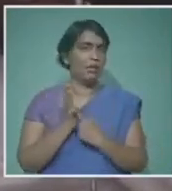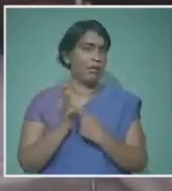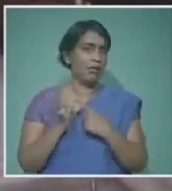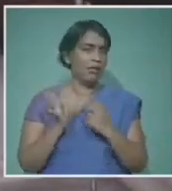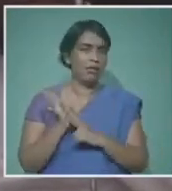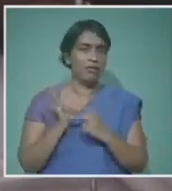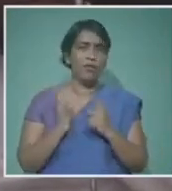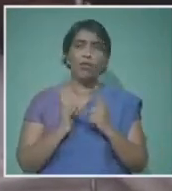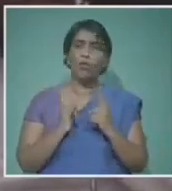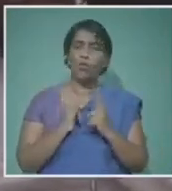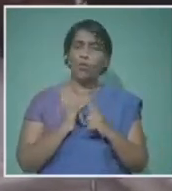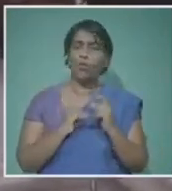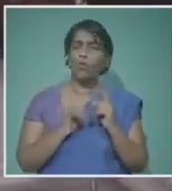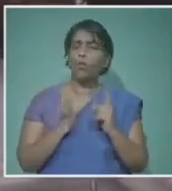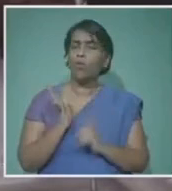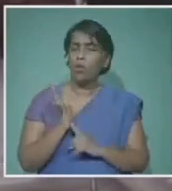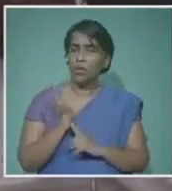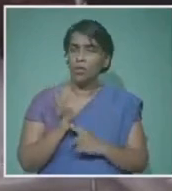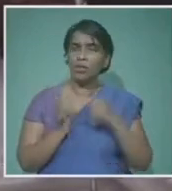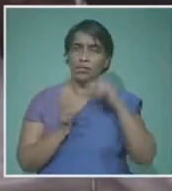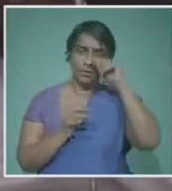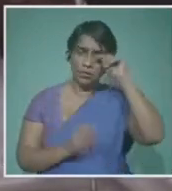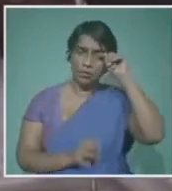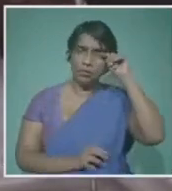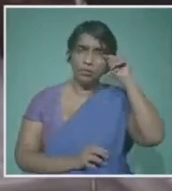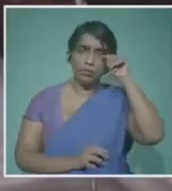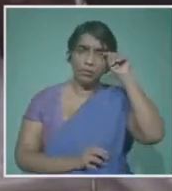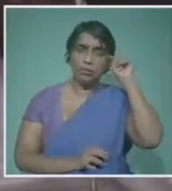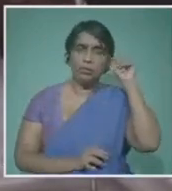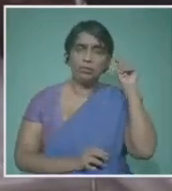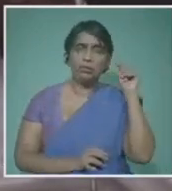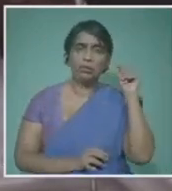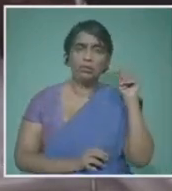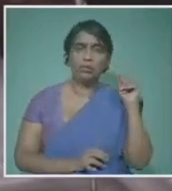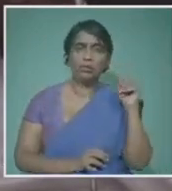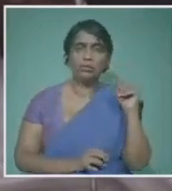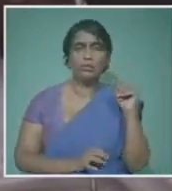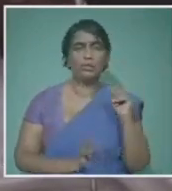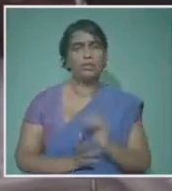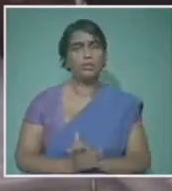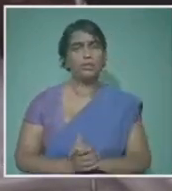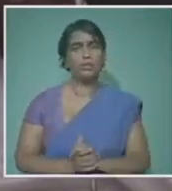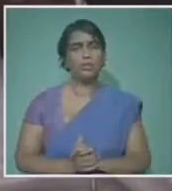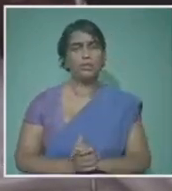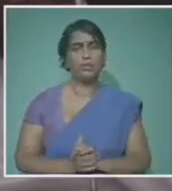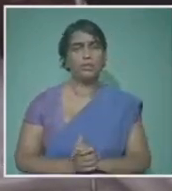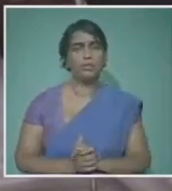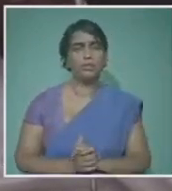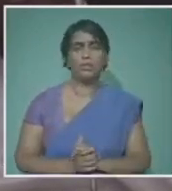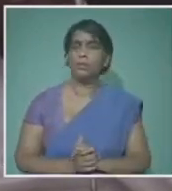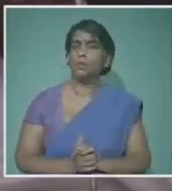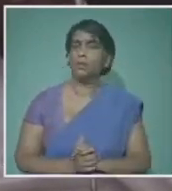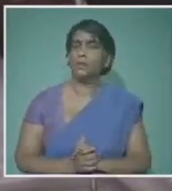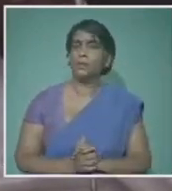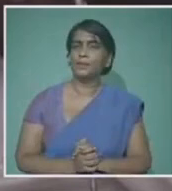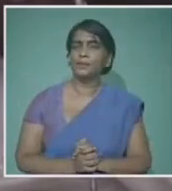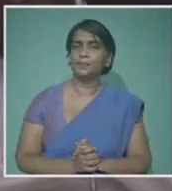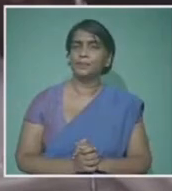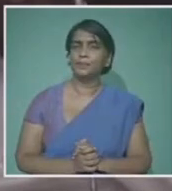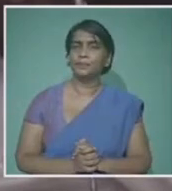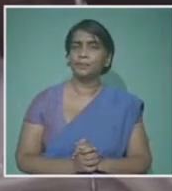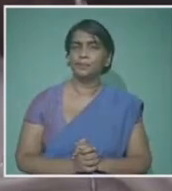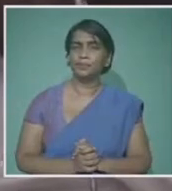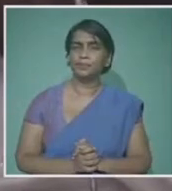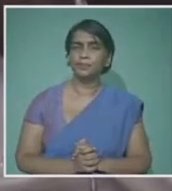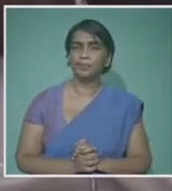ජයසූරිය, ඇඩ්මිරල් සින්නයිය, ශානි අබේසේකර, වැලියමුණ ජනාධිපතිතුමා මේ